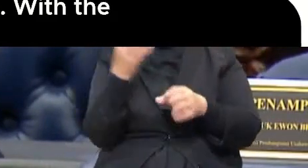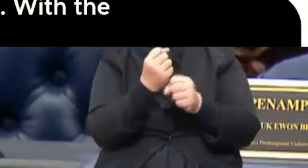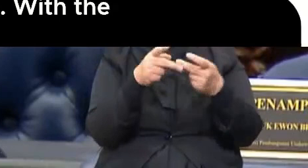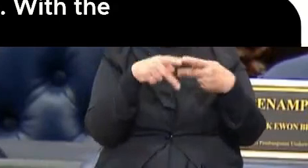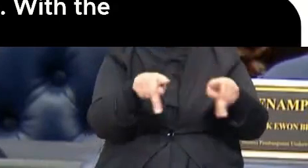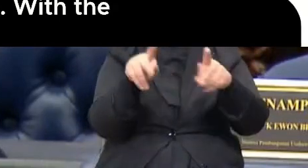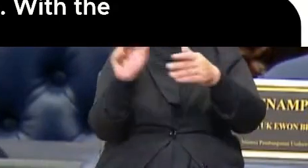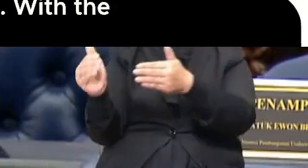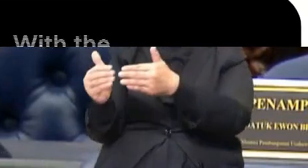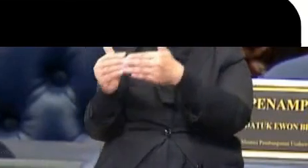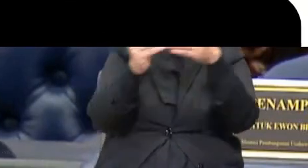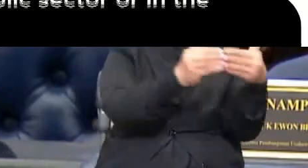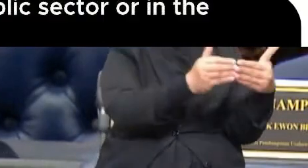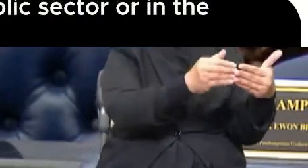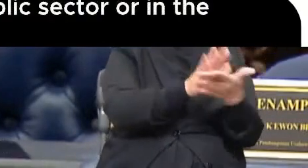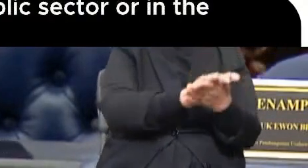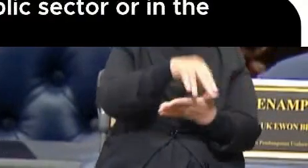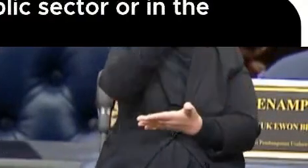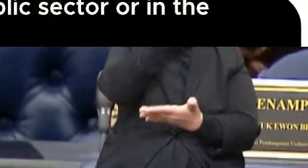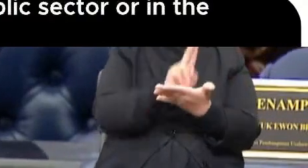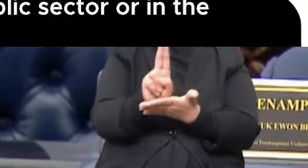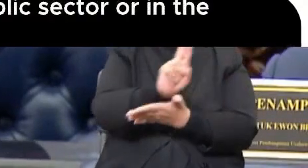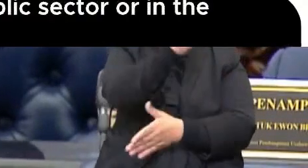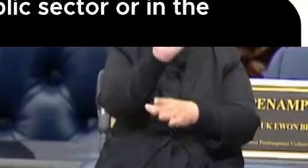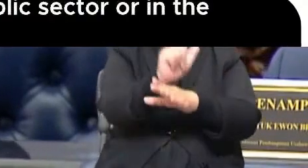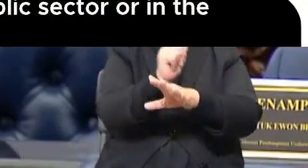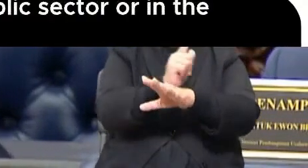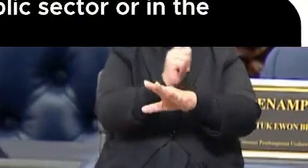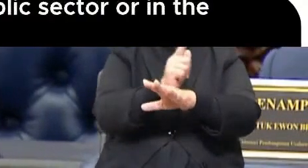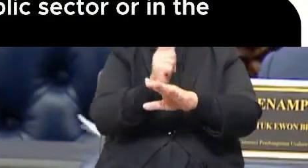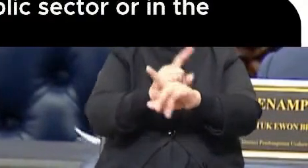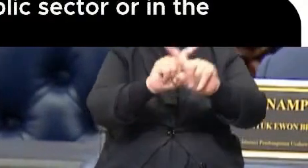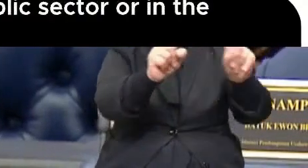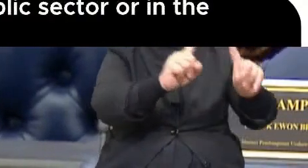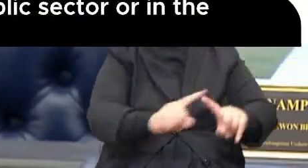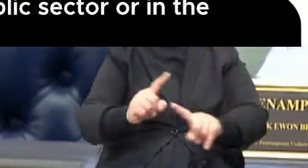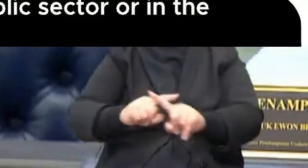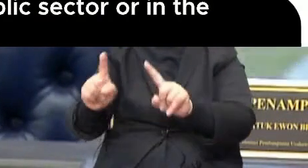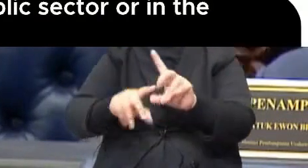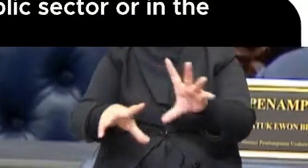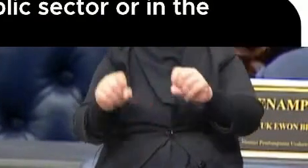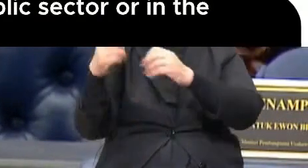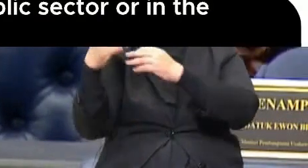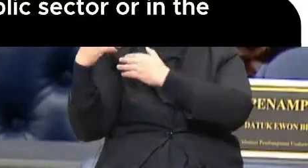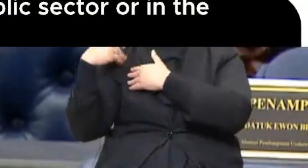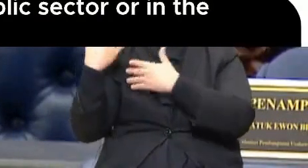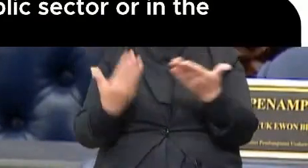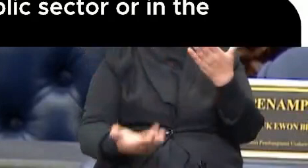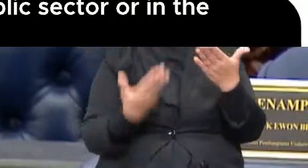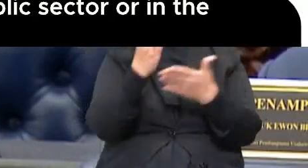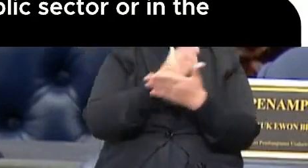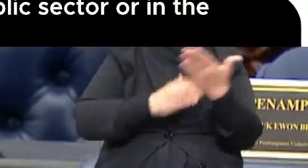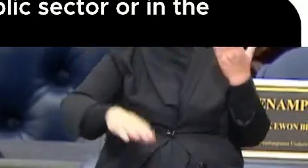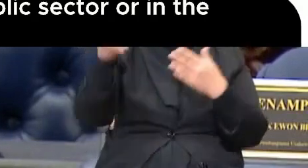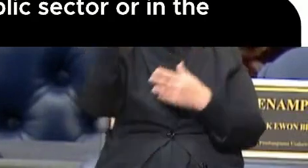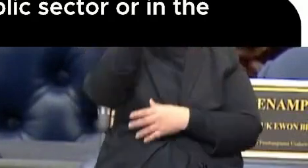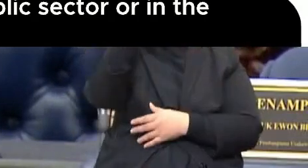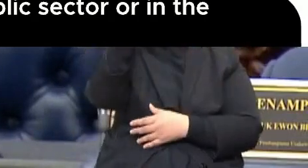peluang menyambung pengajian dan dilatih untuk mengisi pelbagai jenis jawatan sama ada dalam sektor